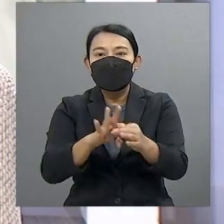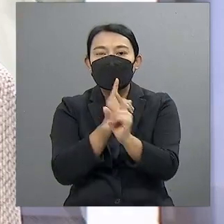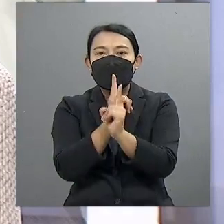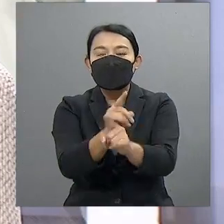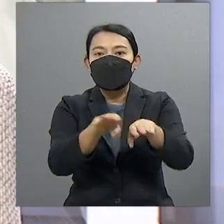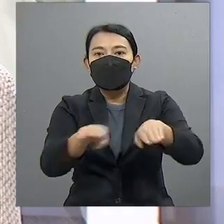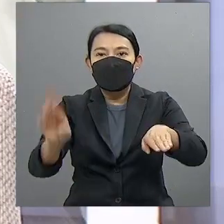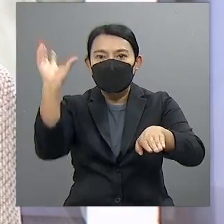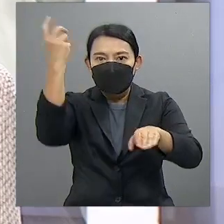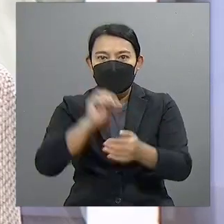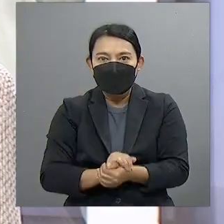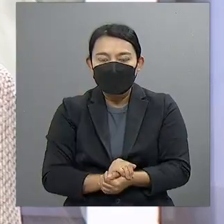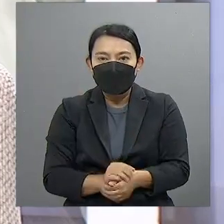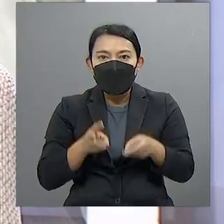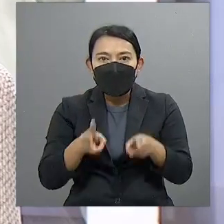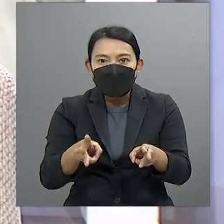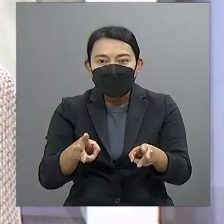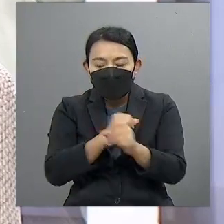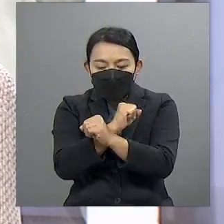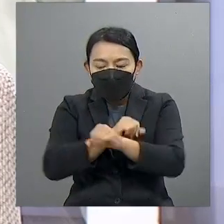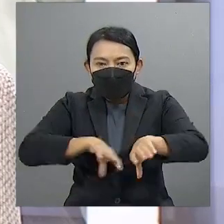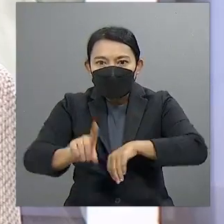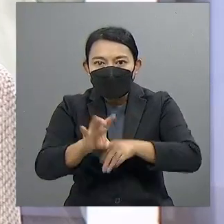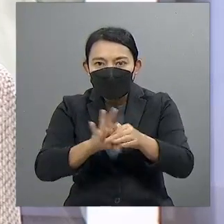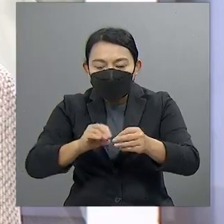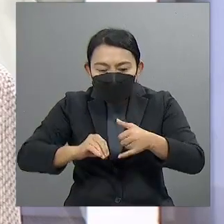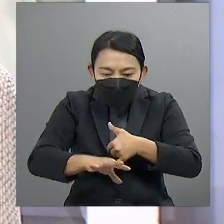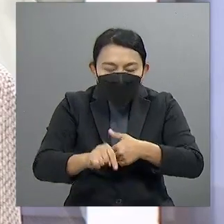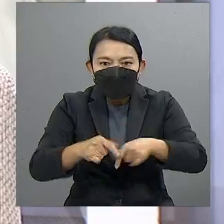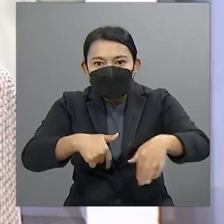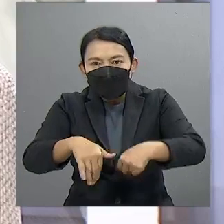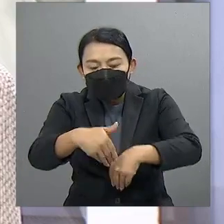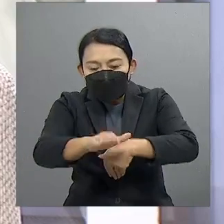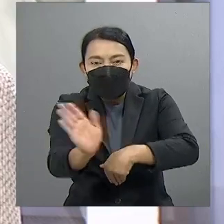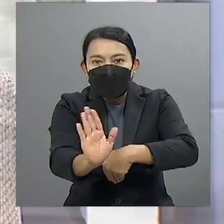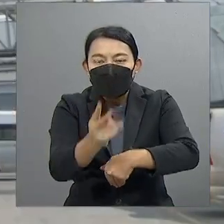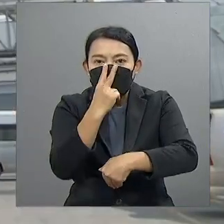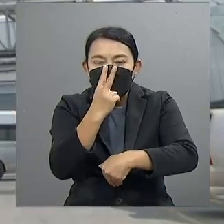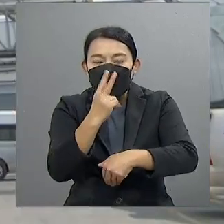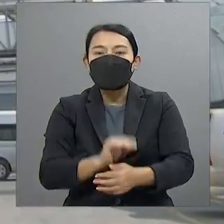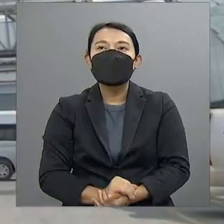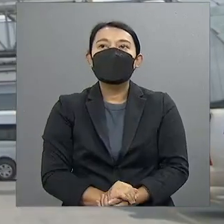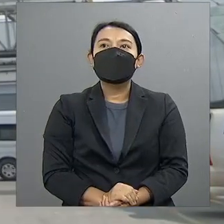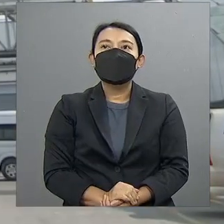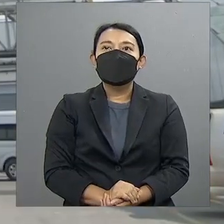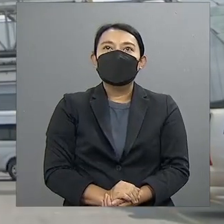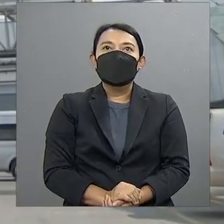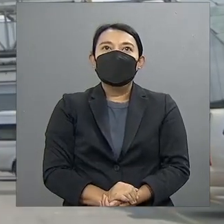ดการอย่างไรไม่ให้เชื้อเนี่ยมันแพร่กระจายออกมาสู่ชุมชนภายนอกไปฟังคำตอบจากอาจารย์เลยครับ